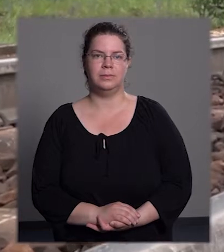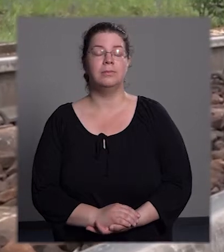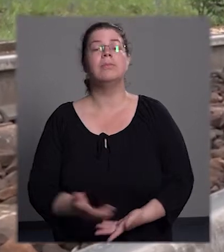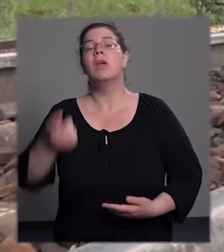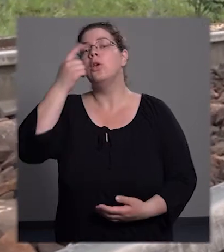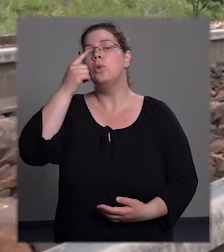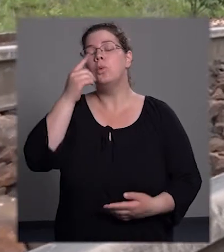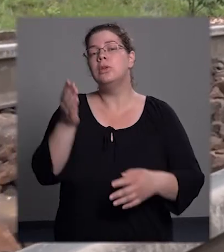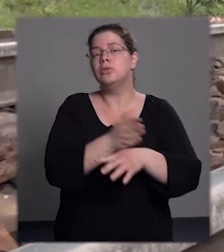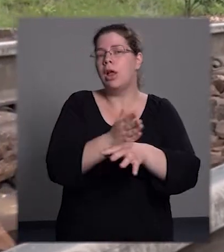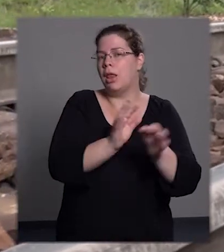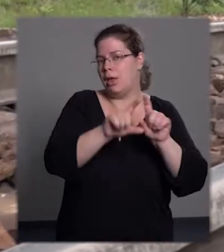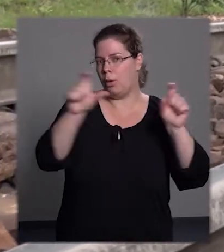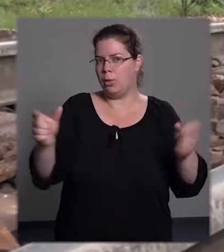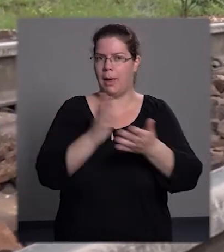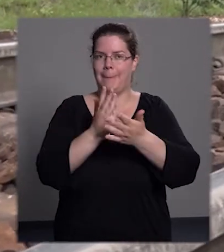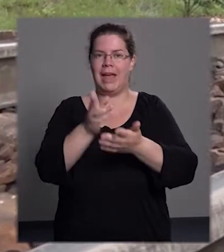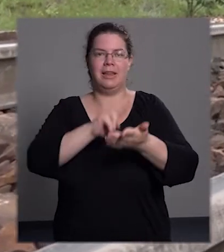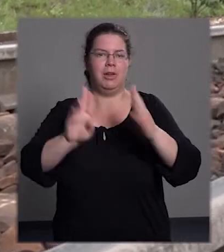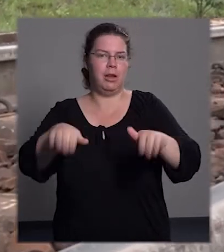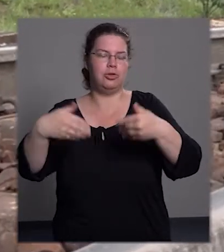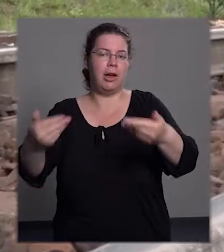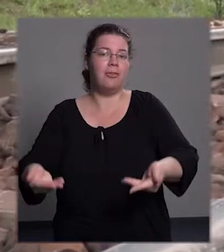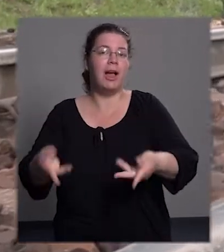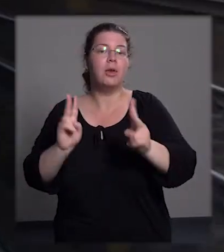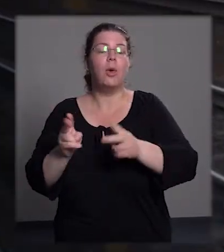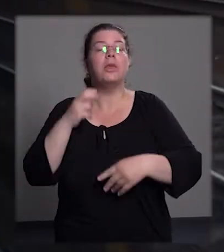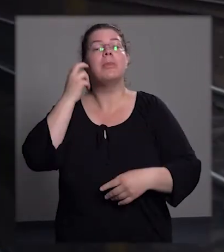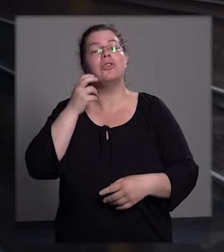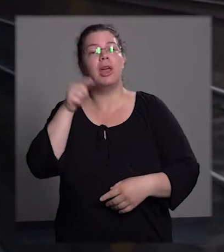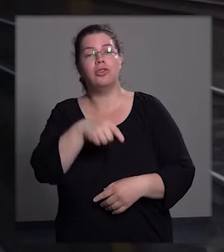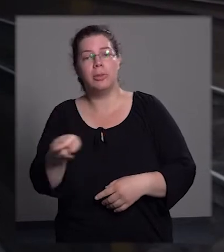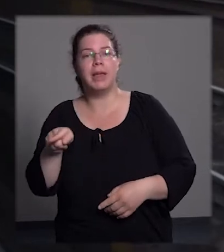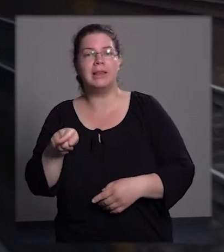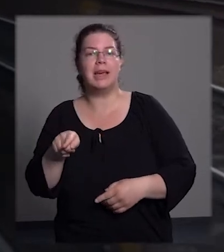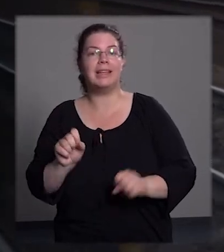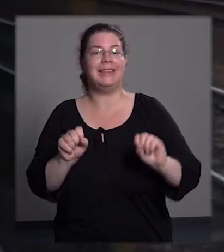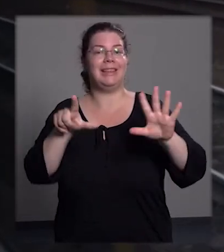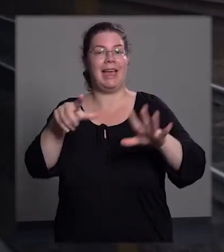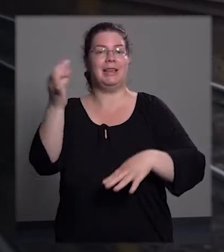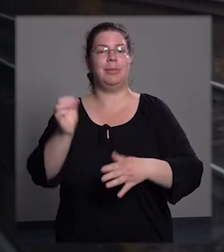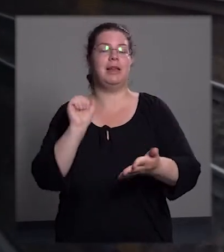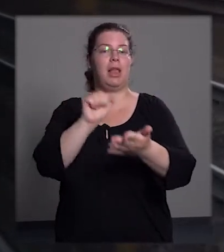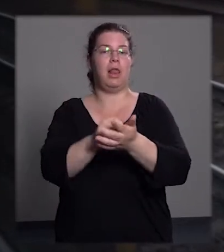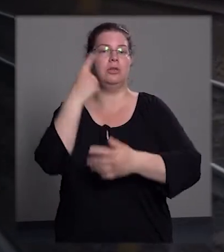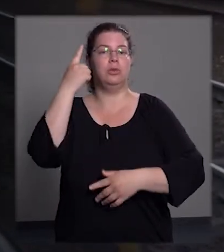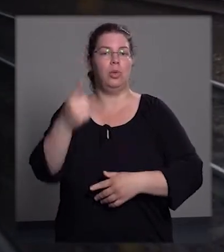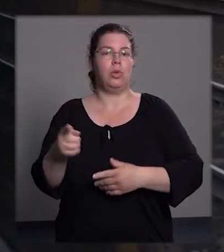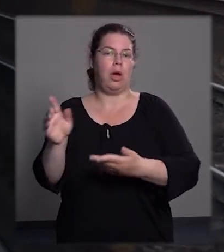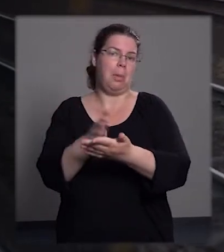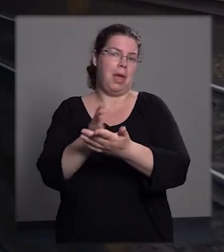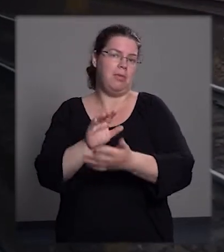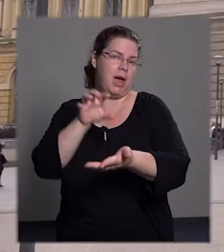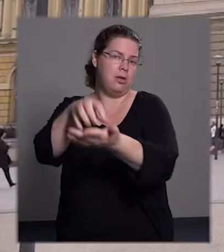június eleje óta már hivatalossá vált, hogy pesterzsébetiek 17 perc alatt tudnak bejutni a belvárosba, vagy oda-vissza